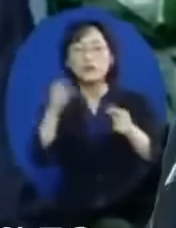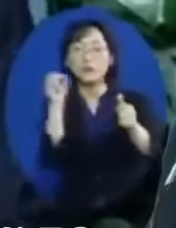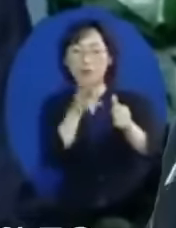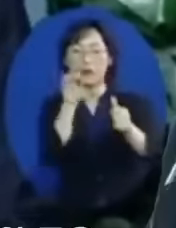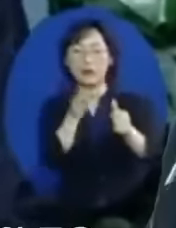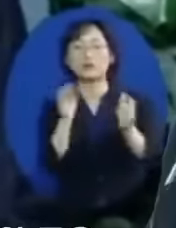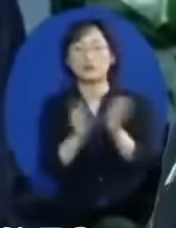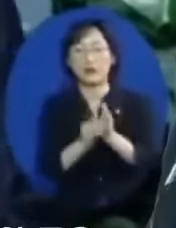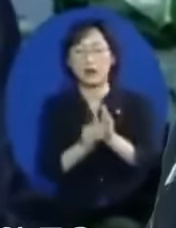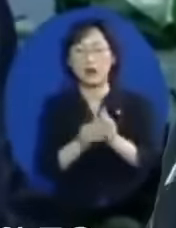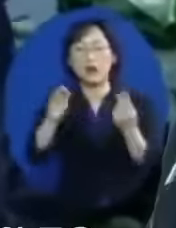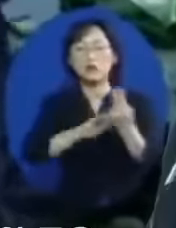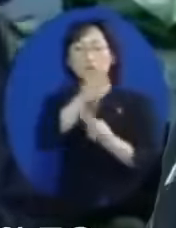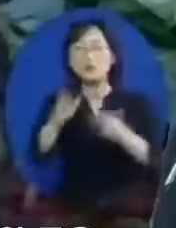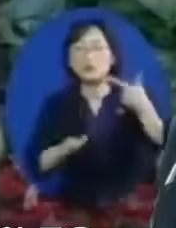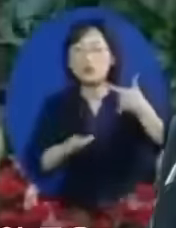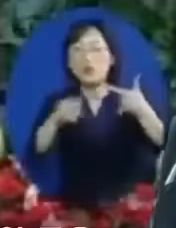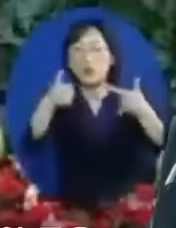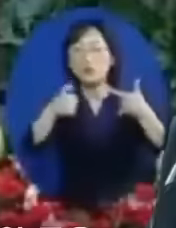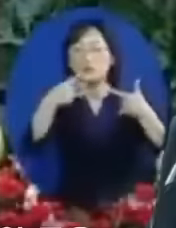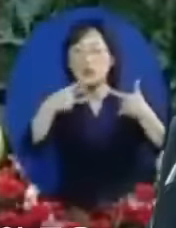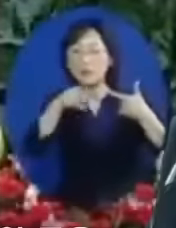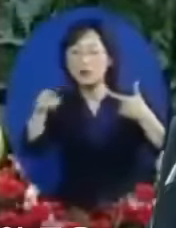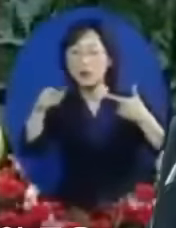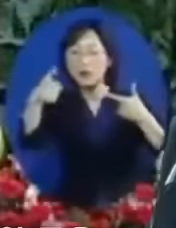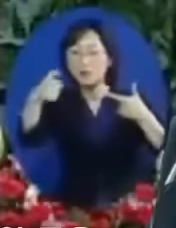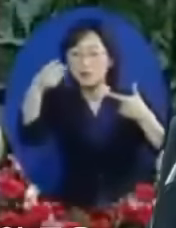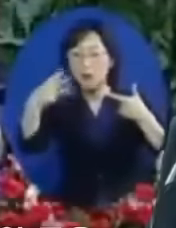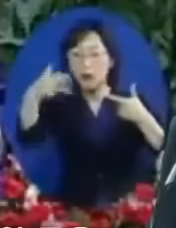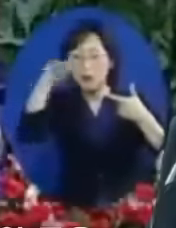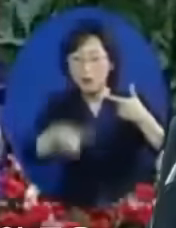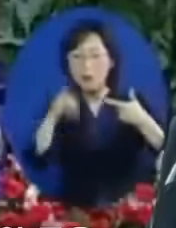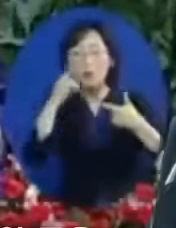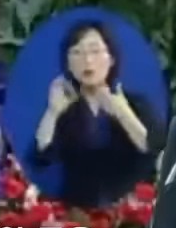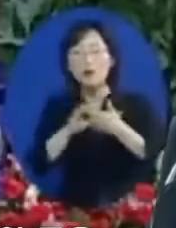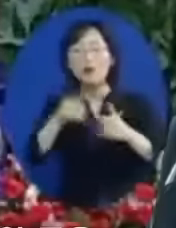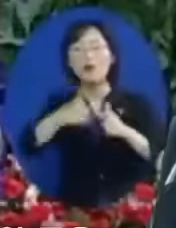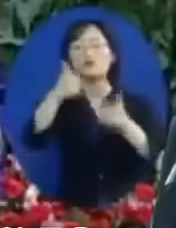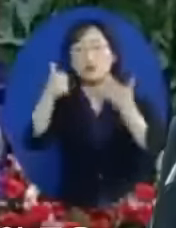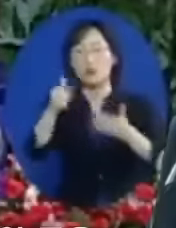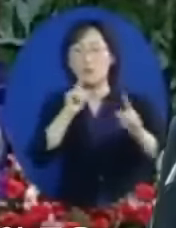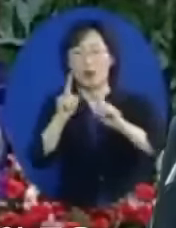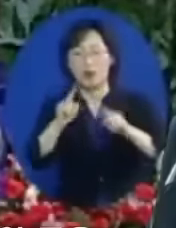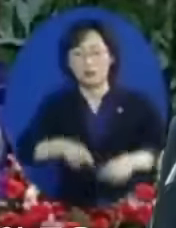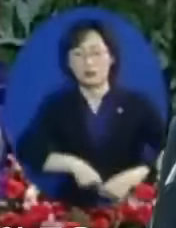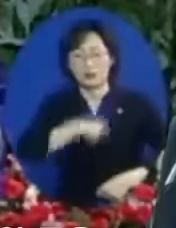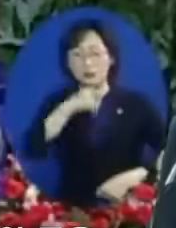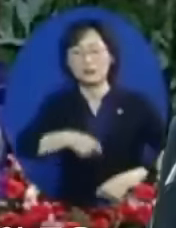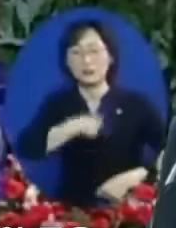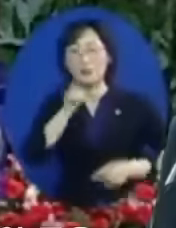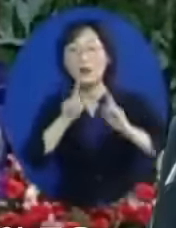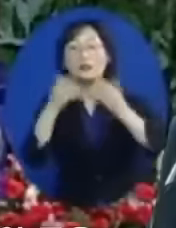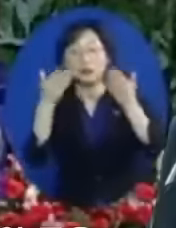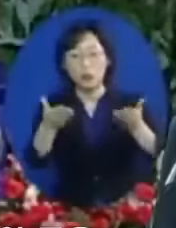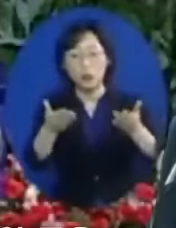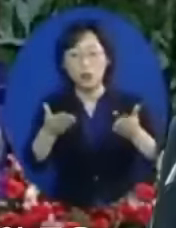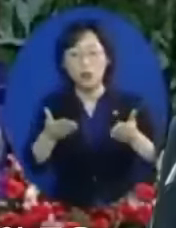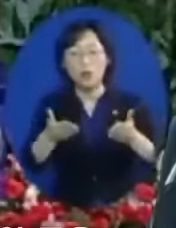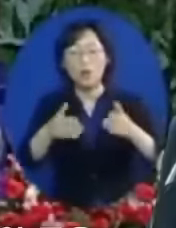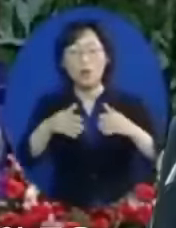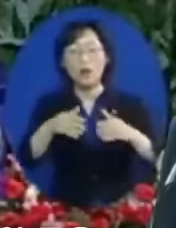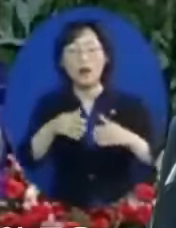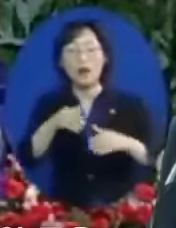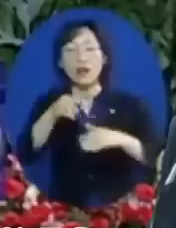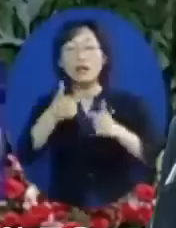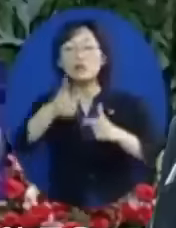말씀하셨습니다. 요한복음 6장 53절로 58절에 예수께서 이르시되 내가 진실로 진실로 너희에게 이르노니 인자의